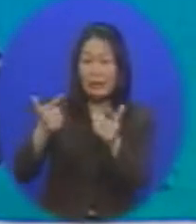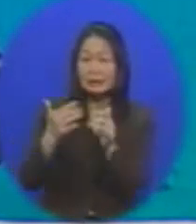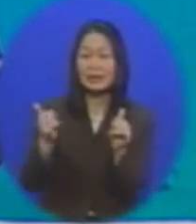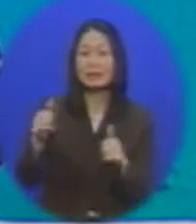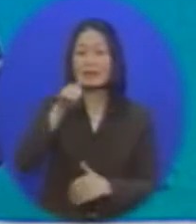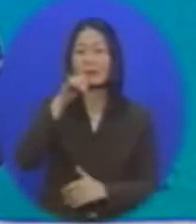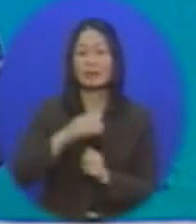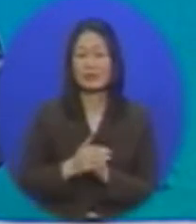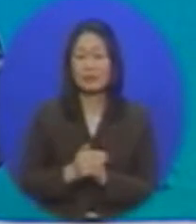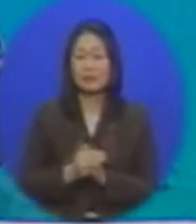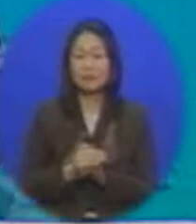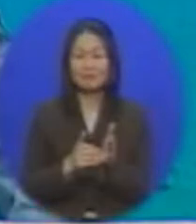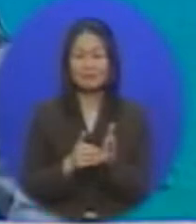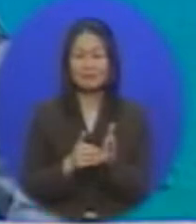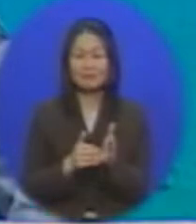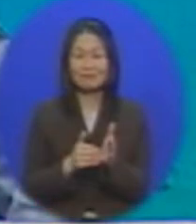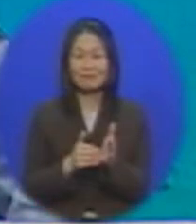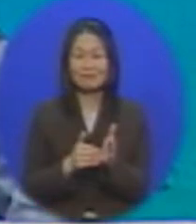거예요